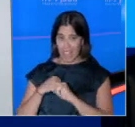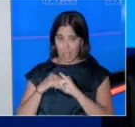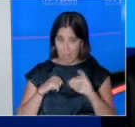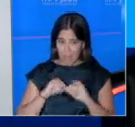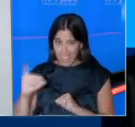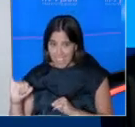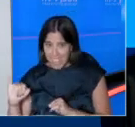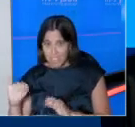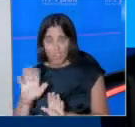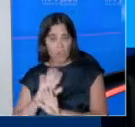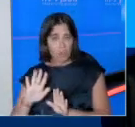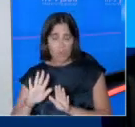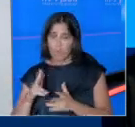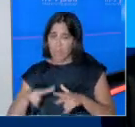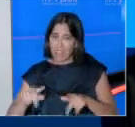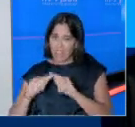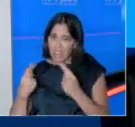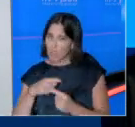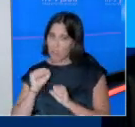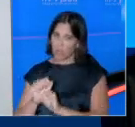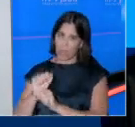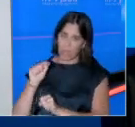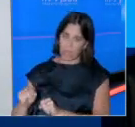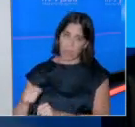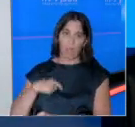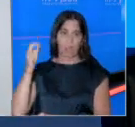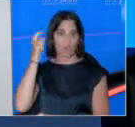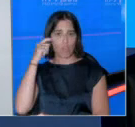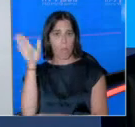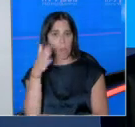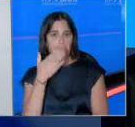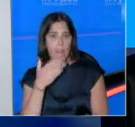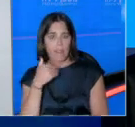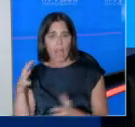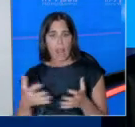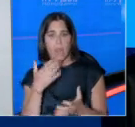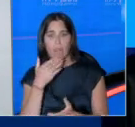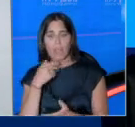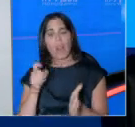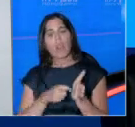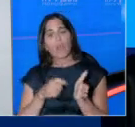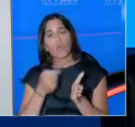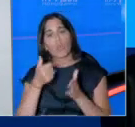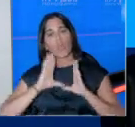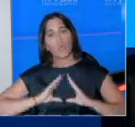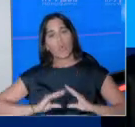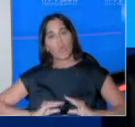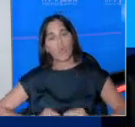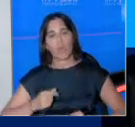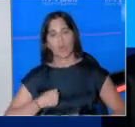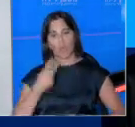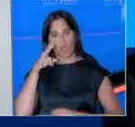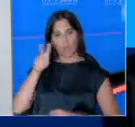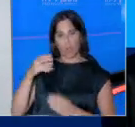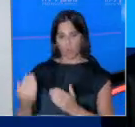שבשום קונסטלציה אחרת לא הייתי יכולה לתמוך בה. אני חושבת שמדינת ישראל ועם ישראל זקוק קצת לרוגע ולהתבוננות